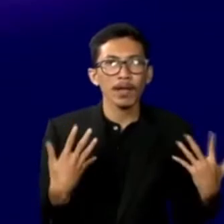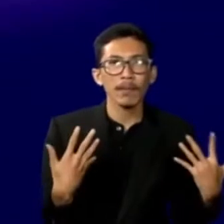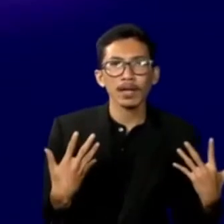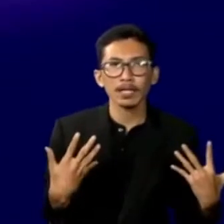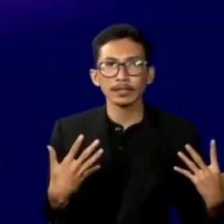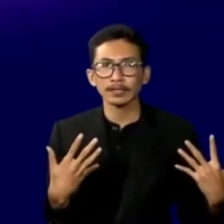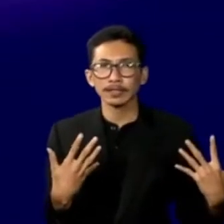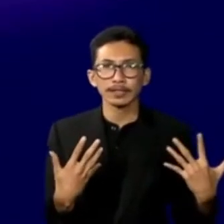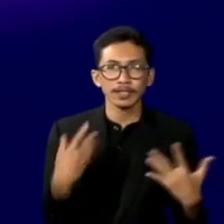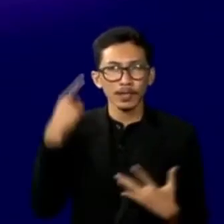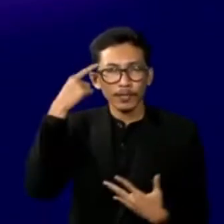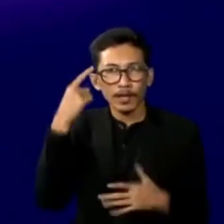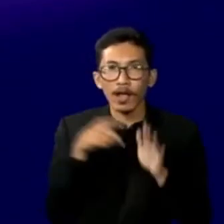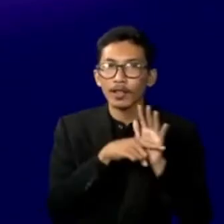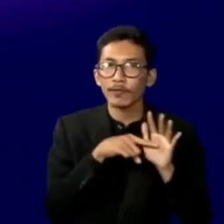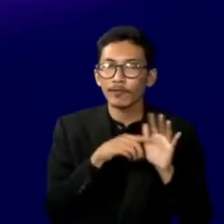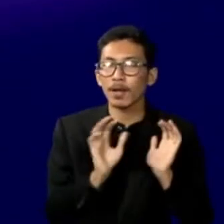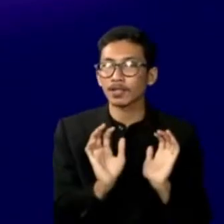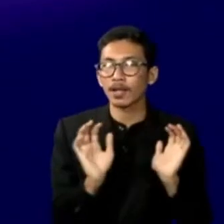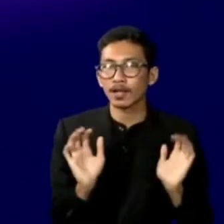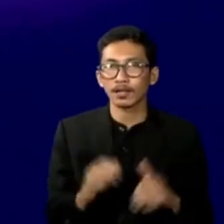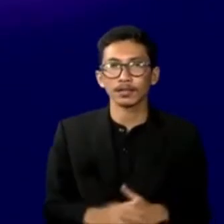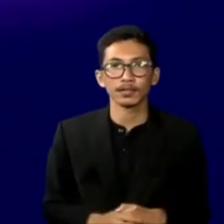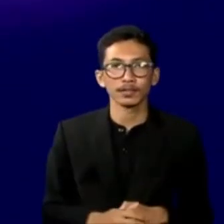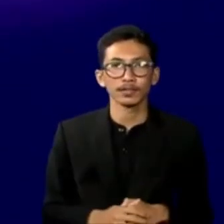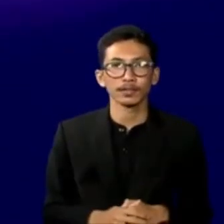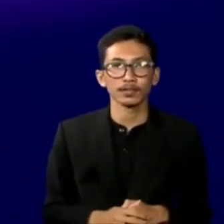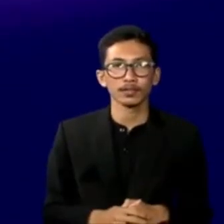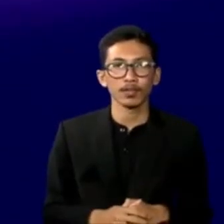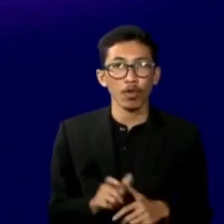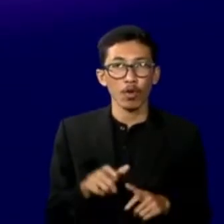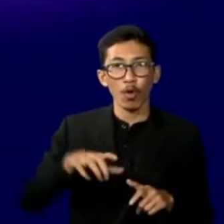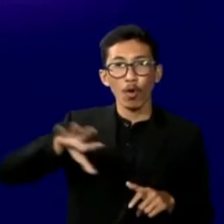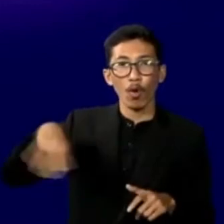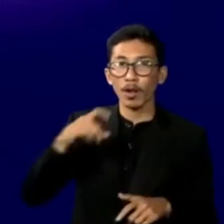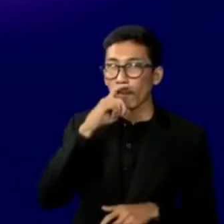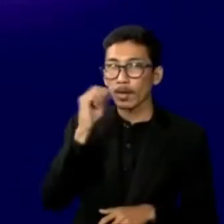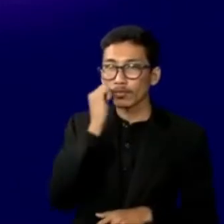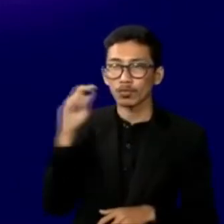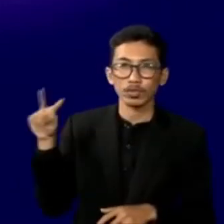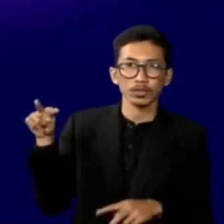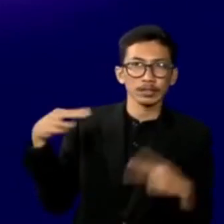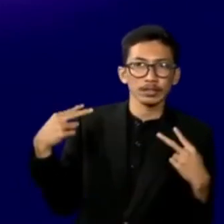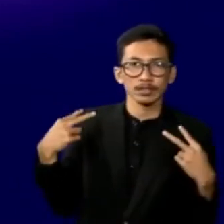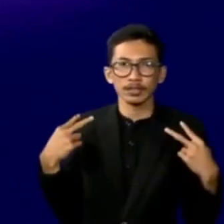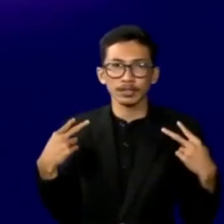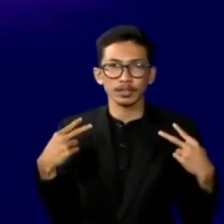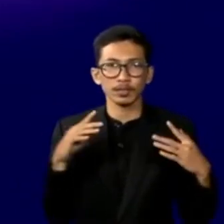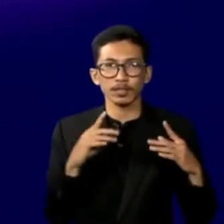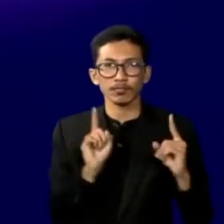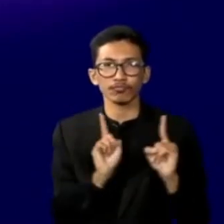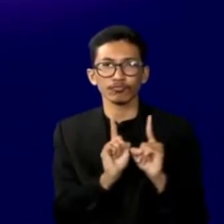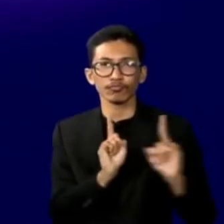ya kemudian juga dia takut kalau-kalau Bagaimana kalau ternyata saya harus dikucilkan oleh keluarga besar saya atau yang lainnya